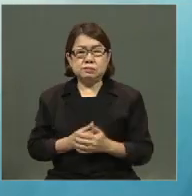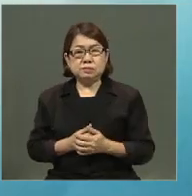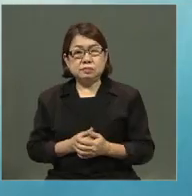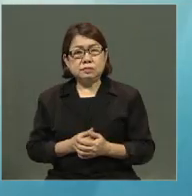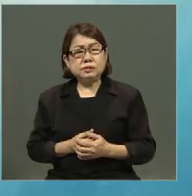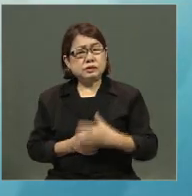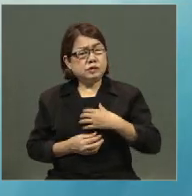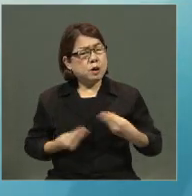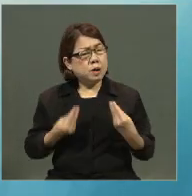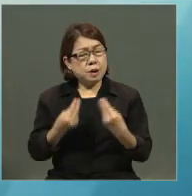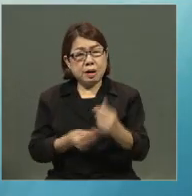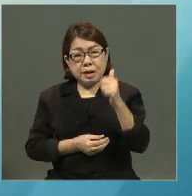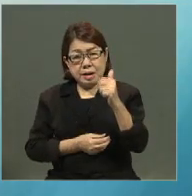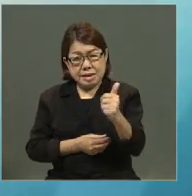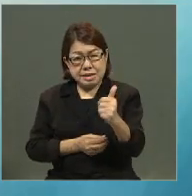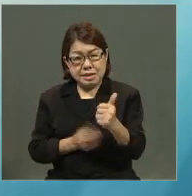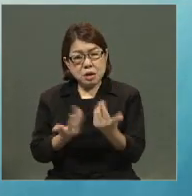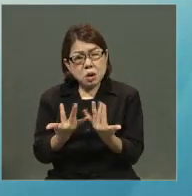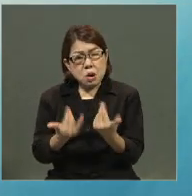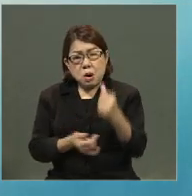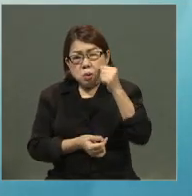วันเพราะฉะนั้นถ้าจะให้ดีขอให้ท่านอยู่ในหน้ากากผ้าหน้ากากอนามัยกันอย่างครบถ้วนนะครับไล่จะต้องอยู่อย่างนี้มันไปอีกระยะยาวๆเลยครับแต่ถ้าจะให้ดี28